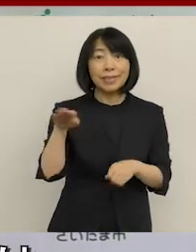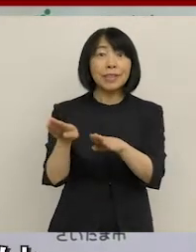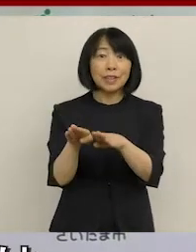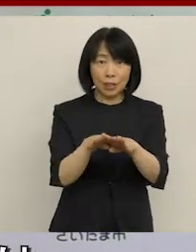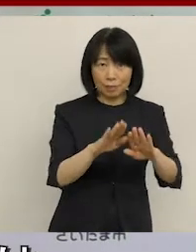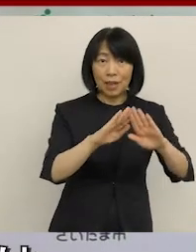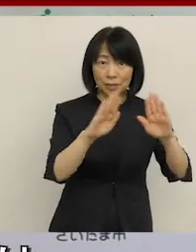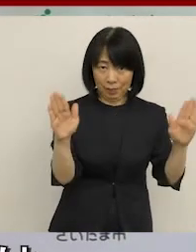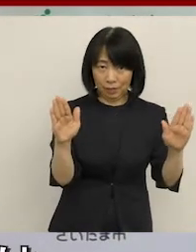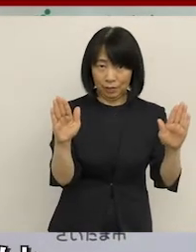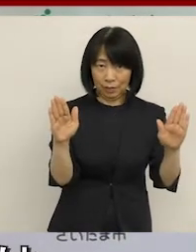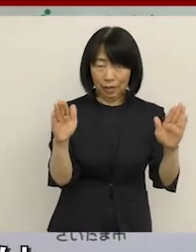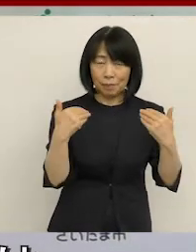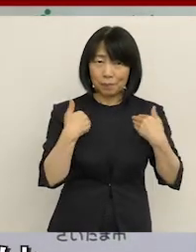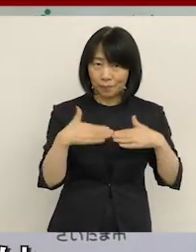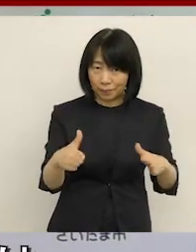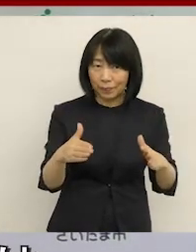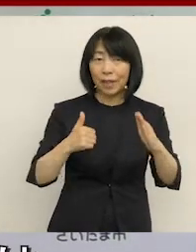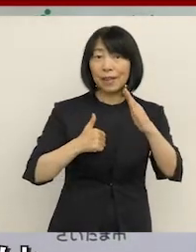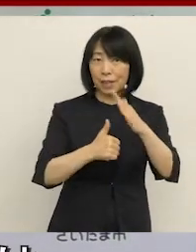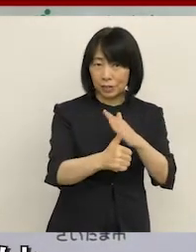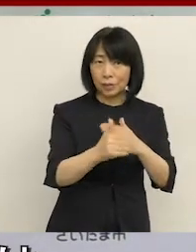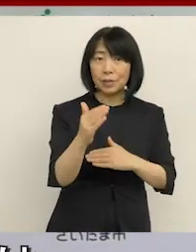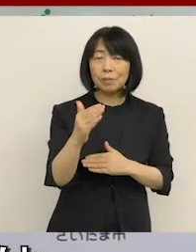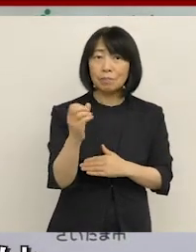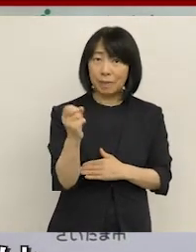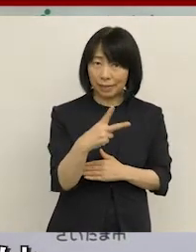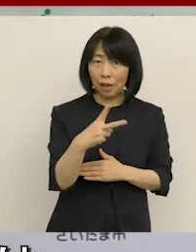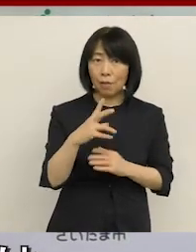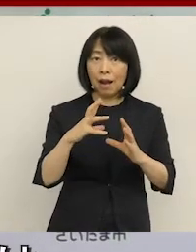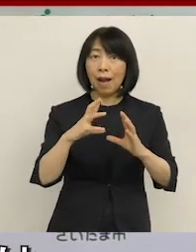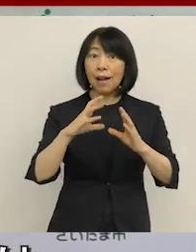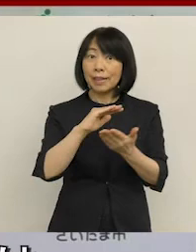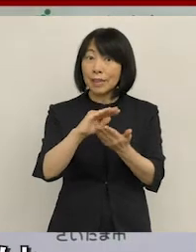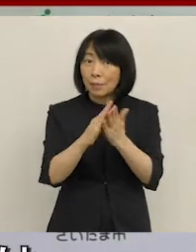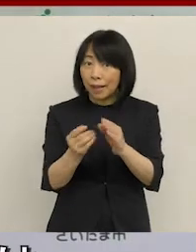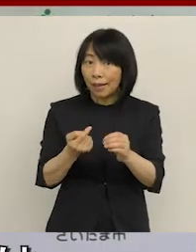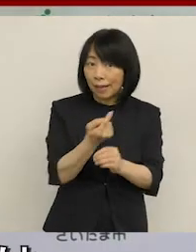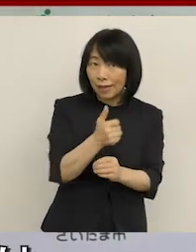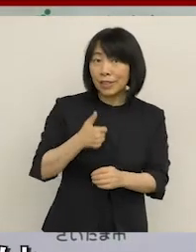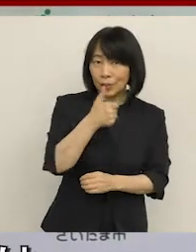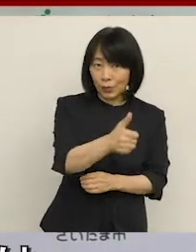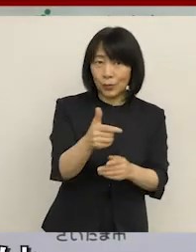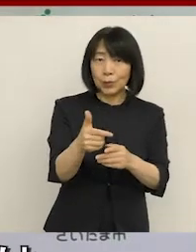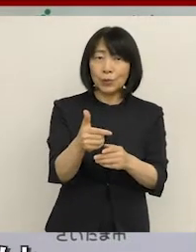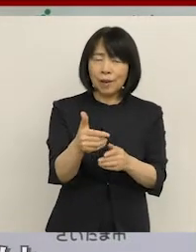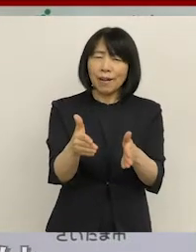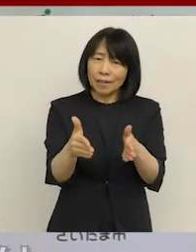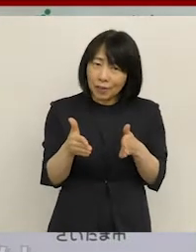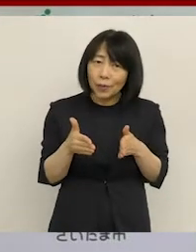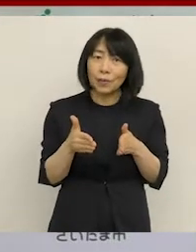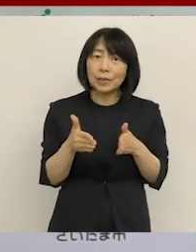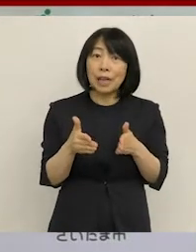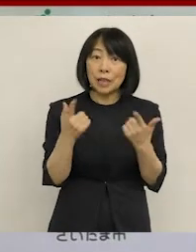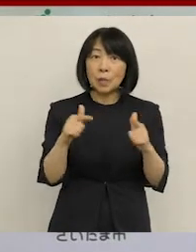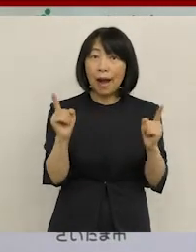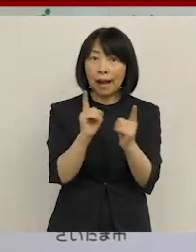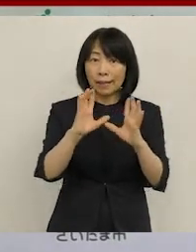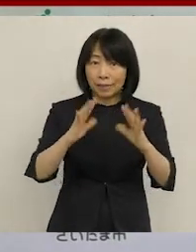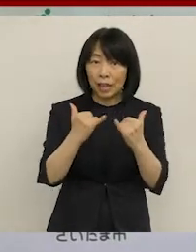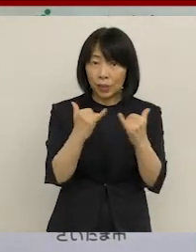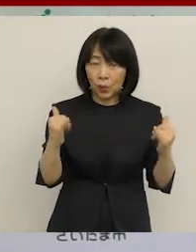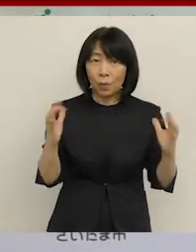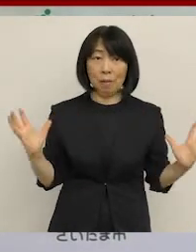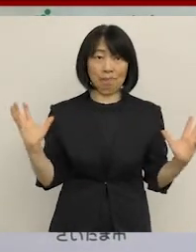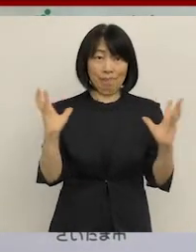夏季休暇においては、不要不急の外出や県境を越える移動を極力控え、普段会